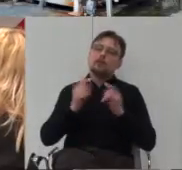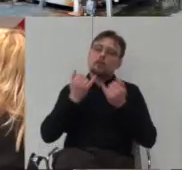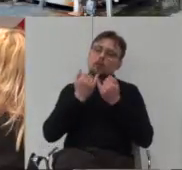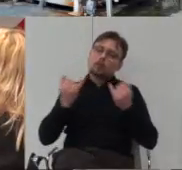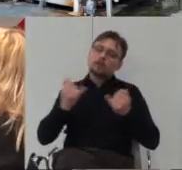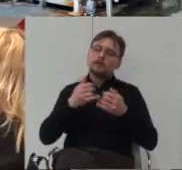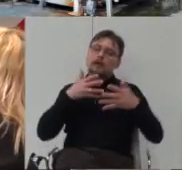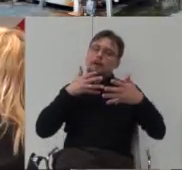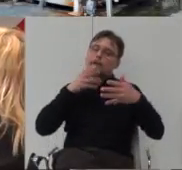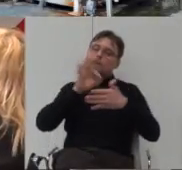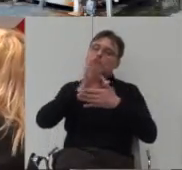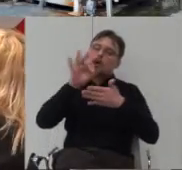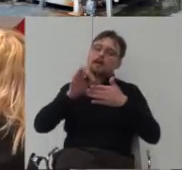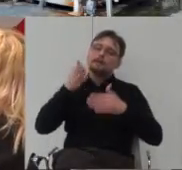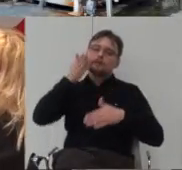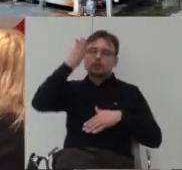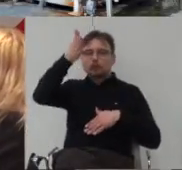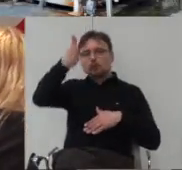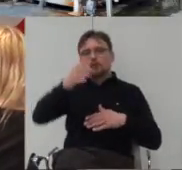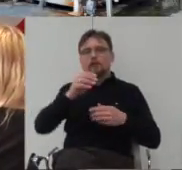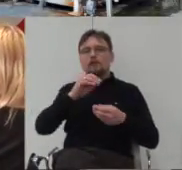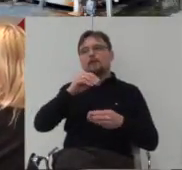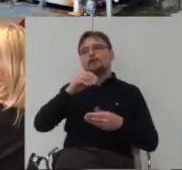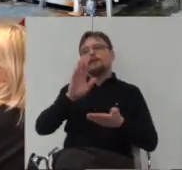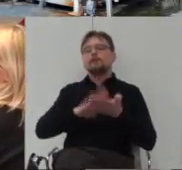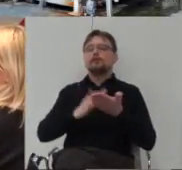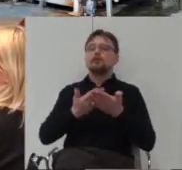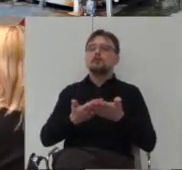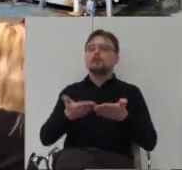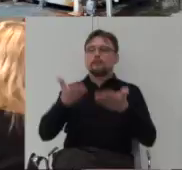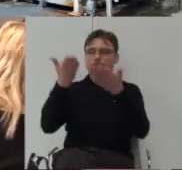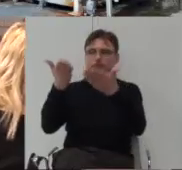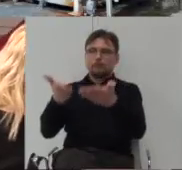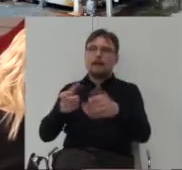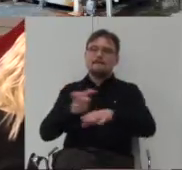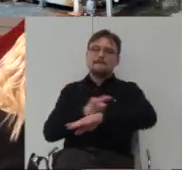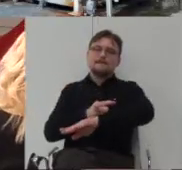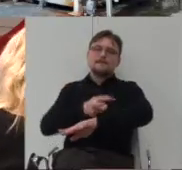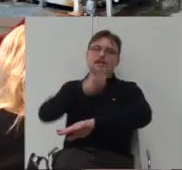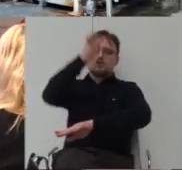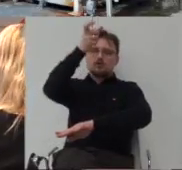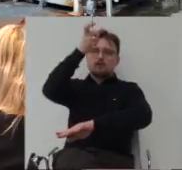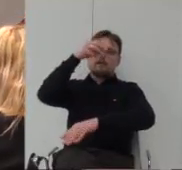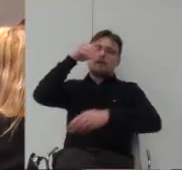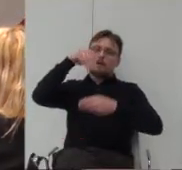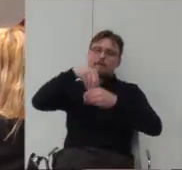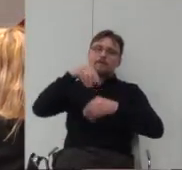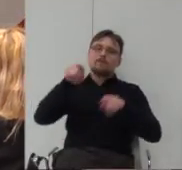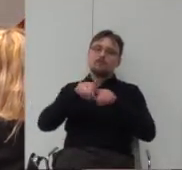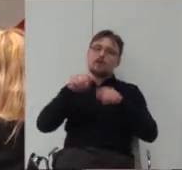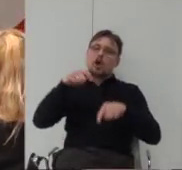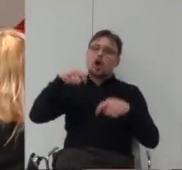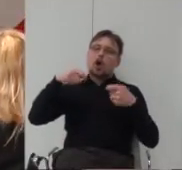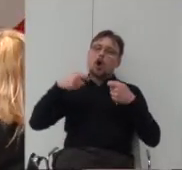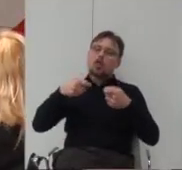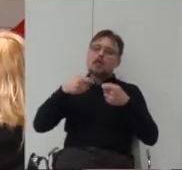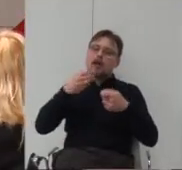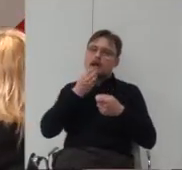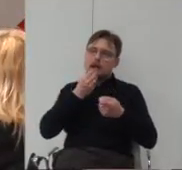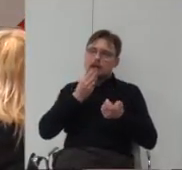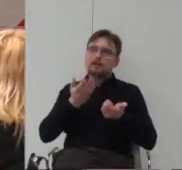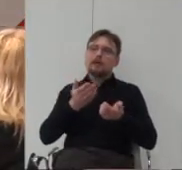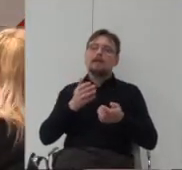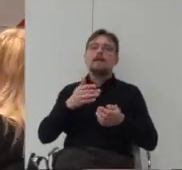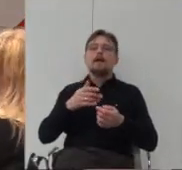futurystyczne projekty, tutaj przykład takiego wieżowca farmy miejskiej